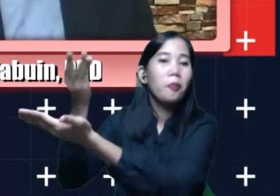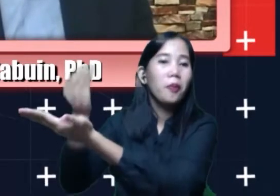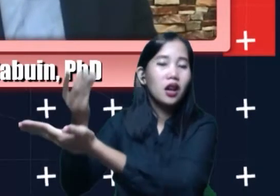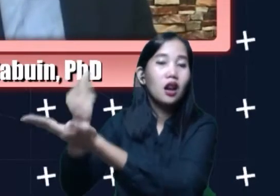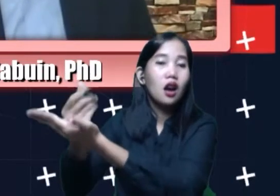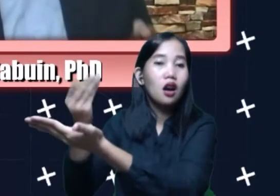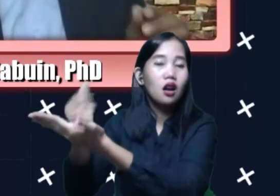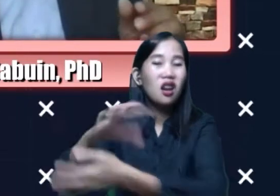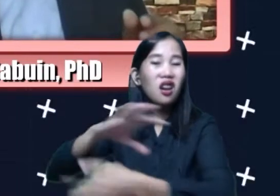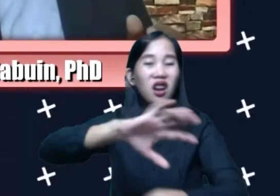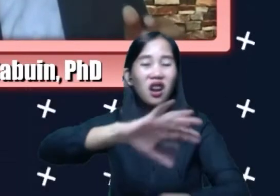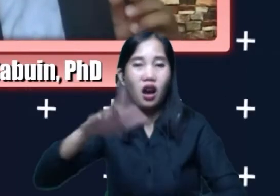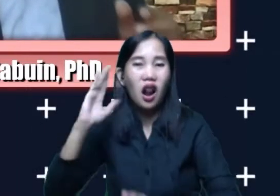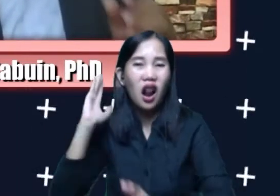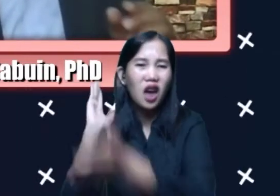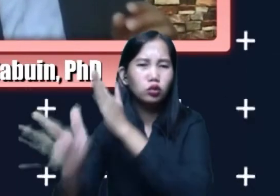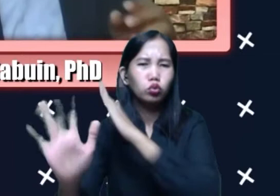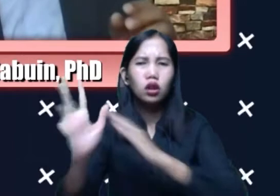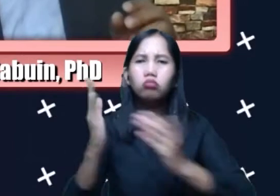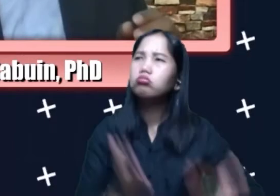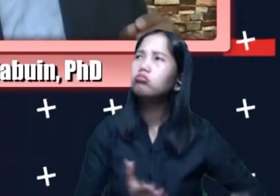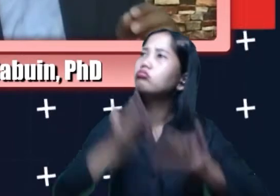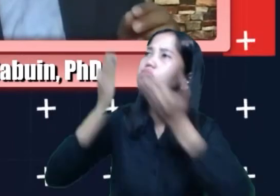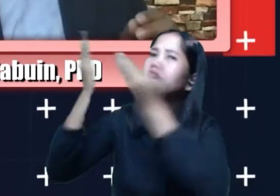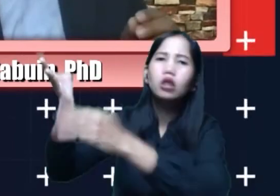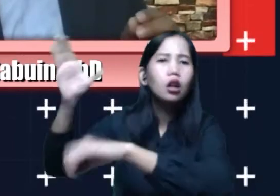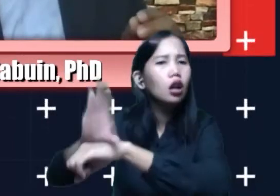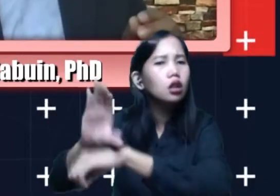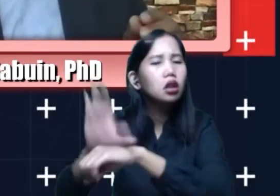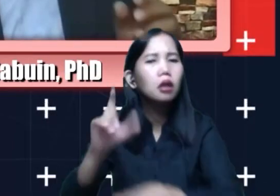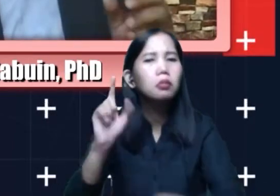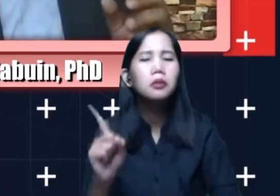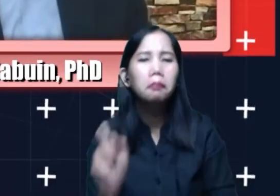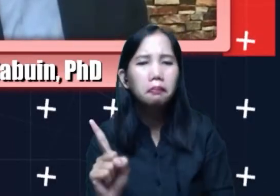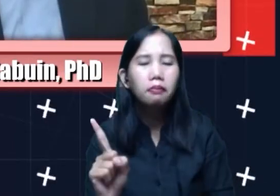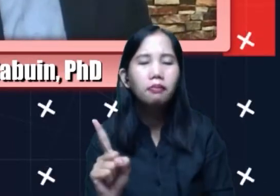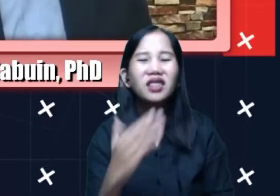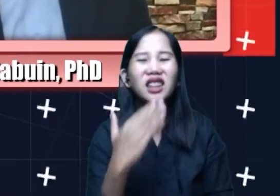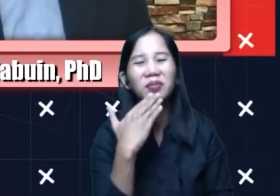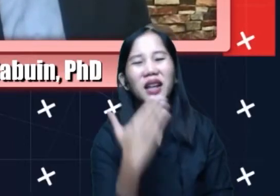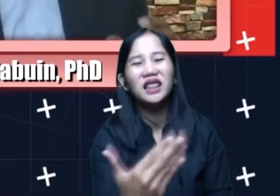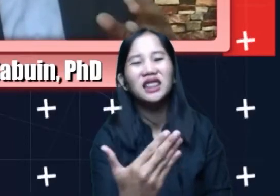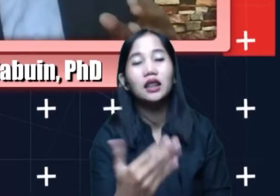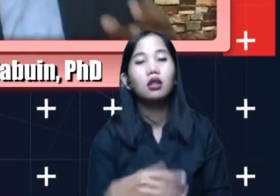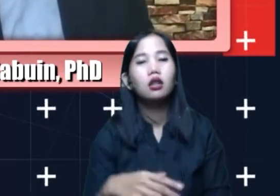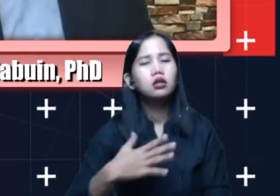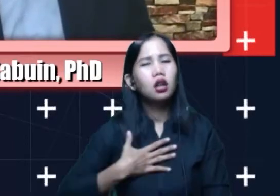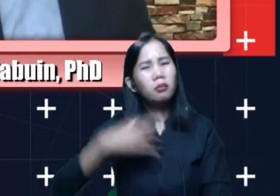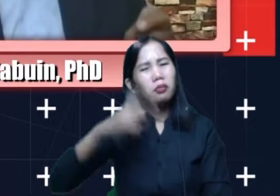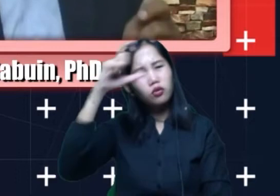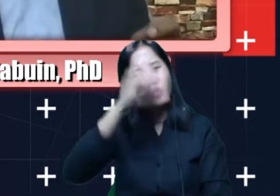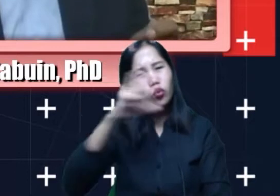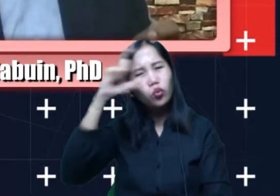saya menduga bahwa Ibu Asih ini adalah anggota sebuah gereja yang